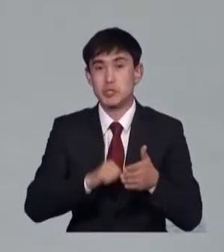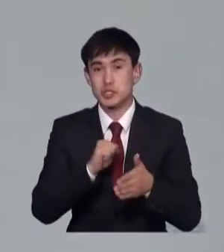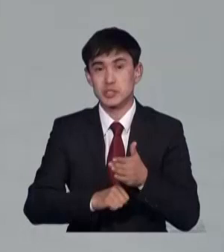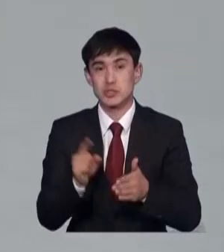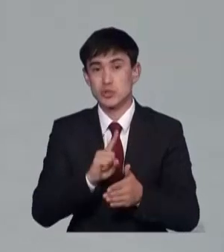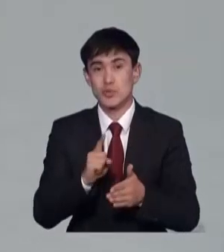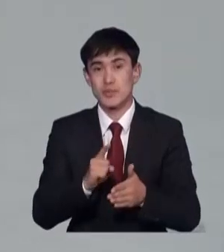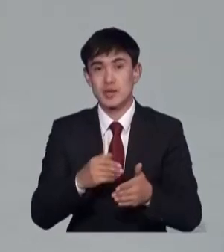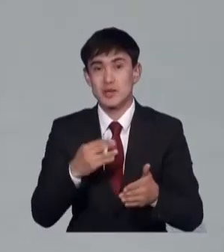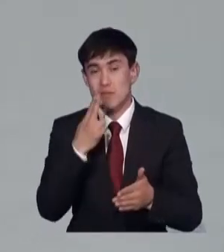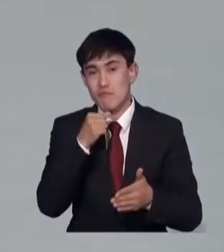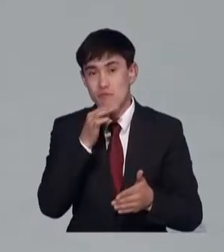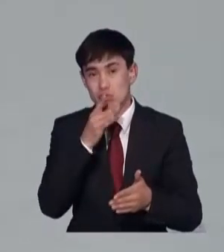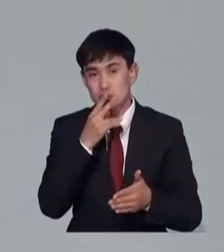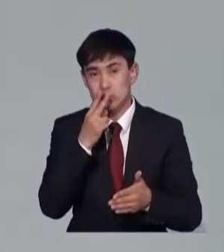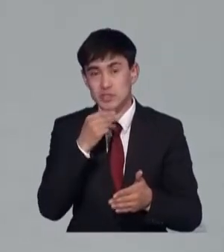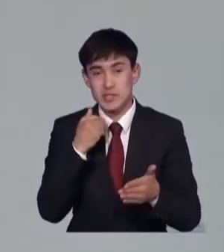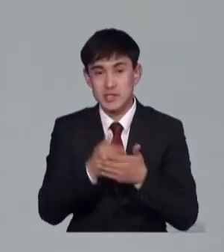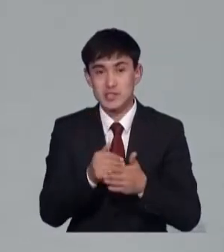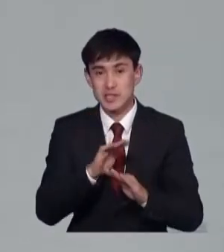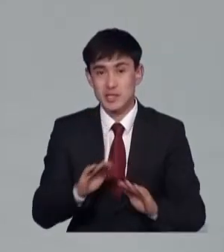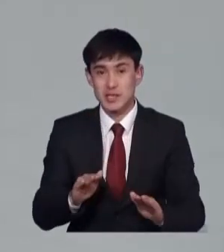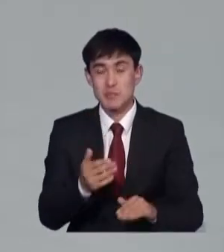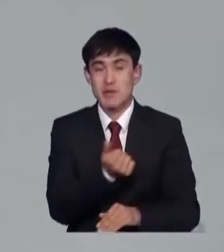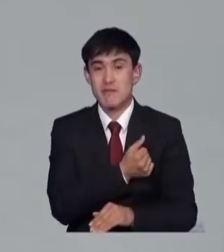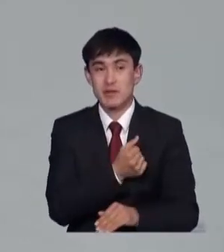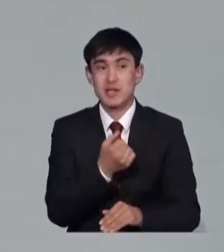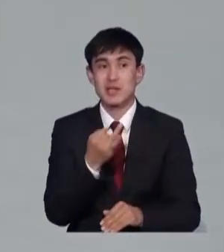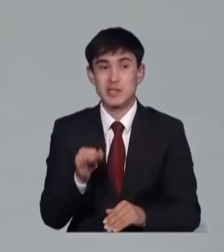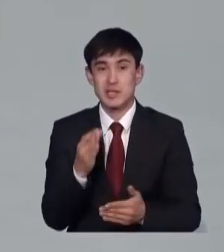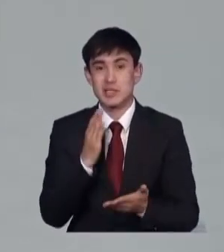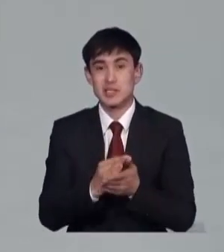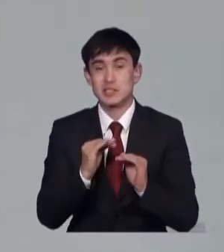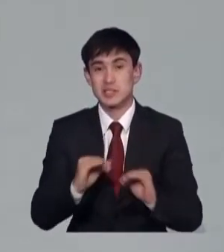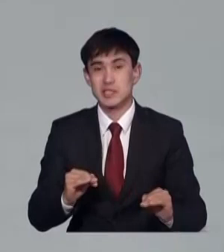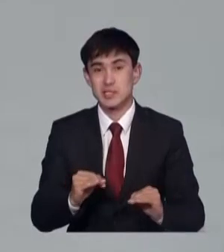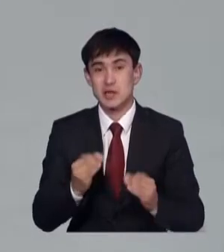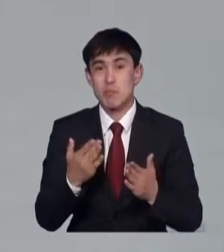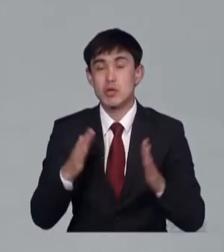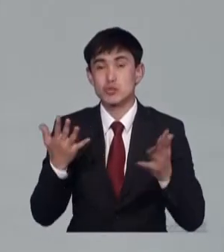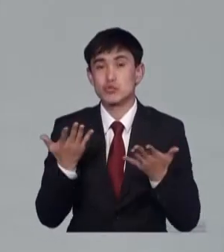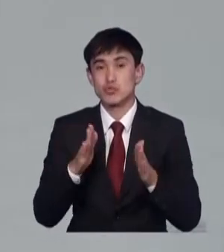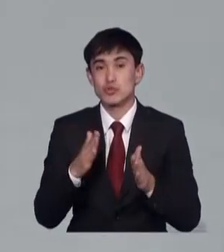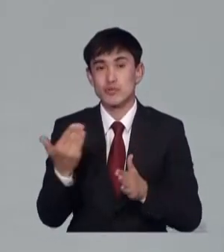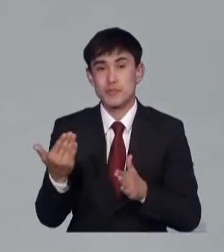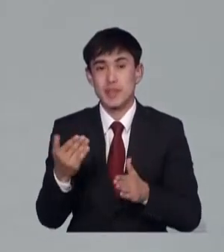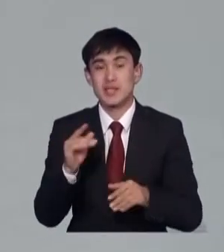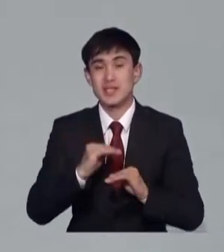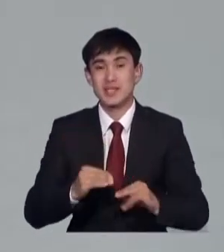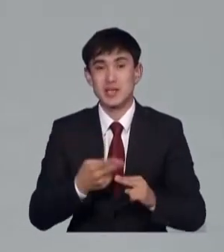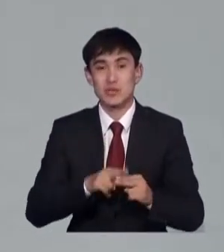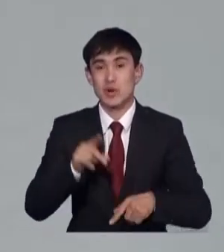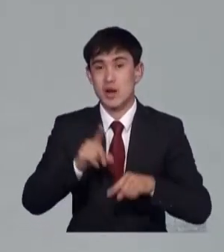что не достигли есть дети которые возраста прививки и есть дети в большинстве случаев составляют это дети